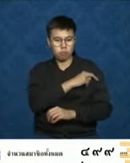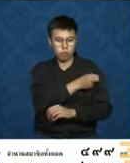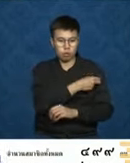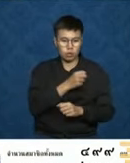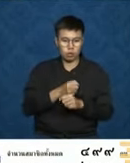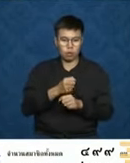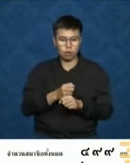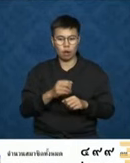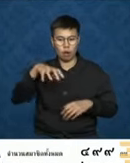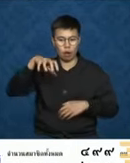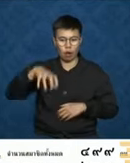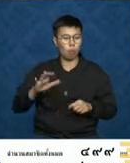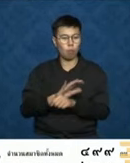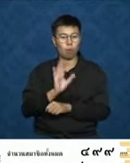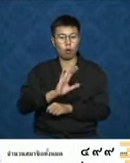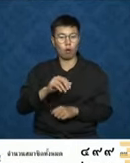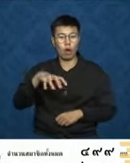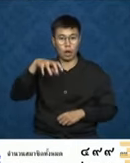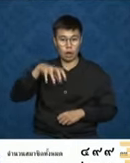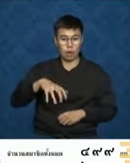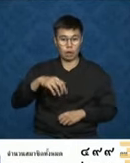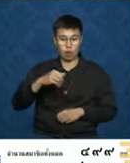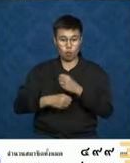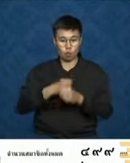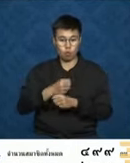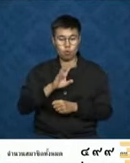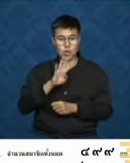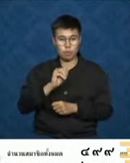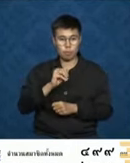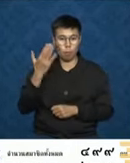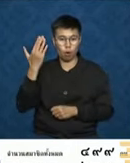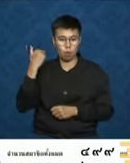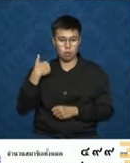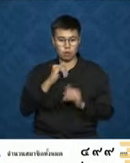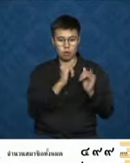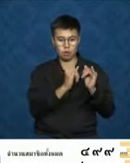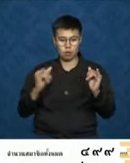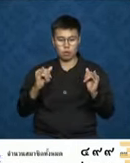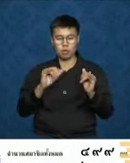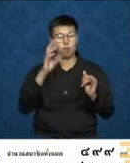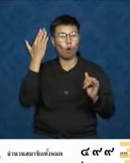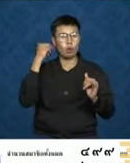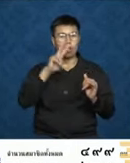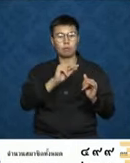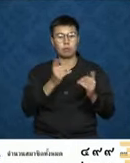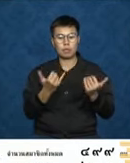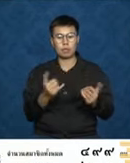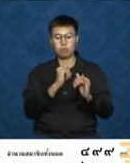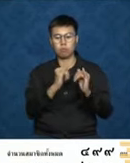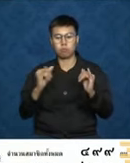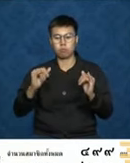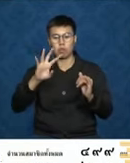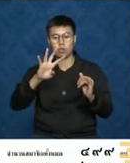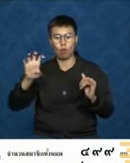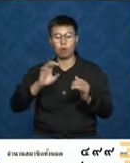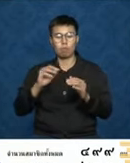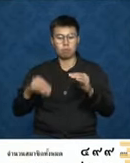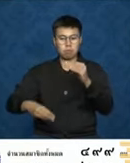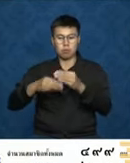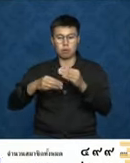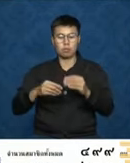ที่ไม่เพียงพอและอาคารต่างๆก็มีอายุมากกว่า 40ปีครับเมื่อก่อนมีขนาด 30เตียงปัจจุบันเป็น 200เตียงทำให้พื้นที่ไม่เพียงพอจึงขอรับการ